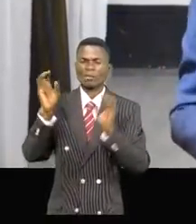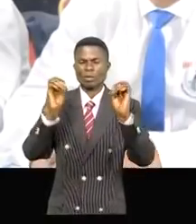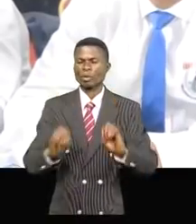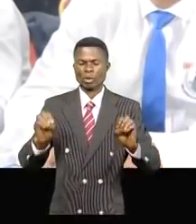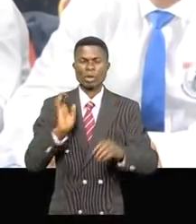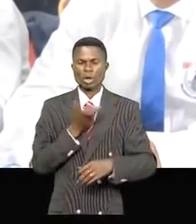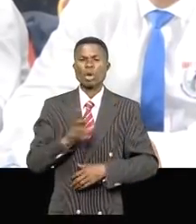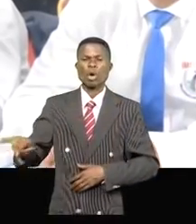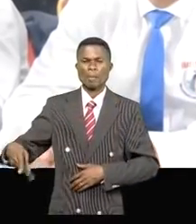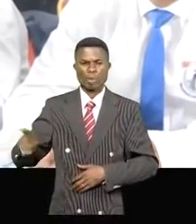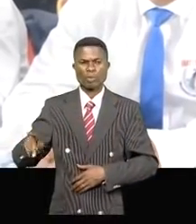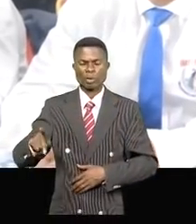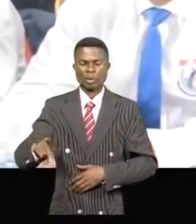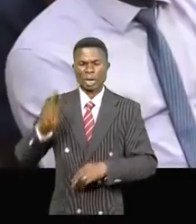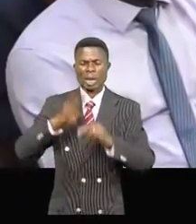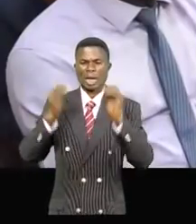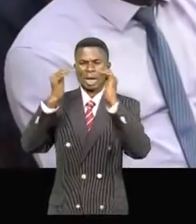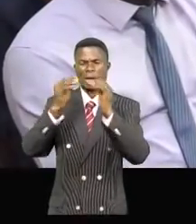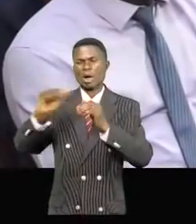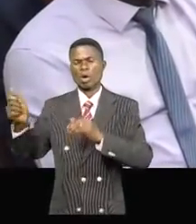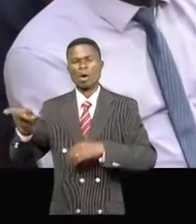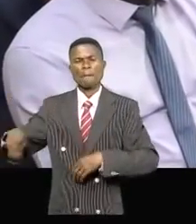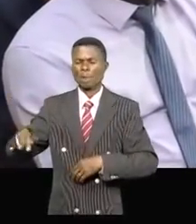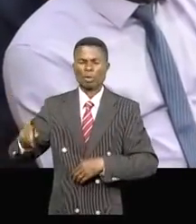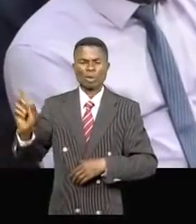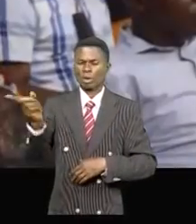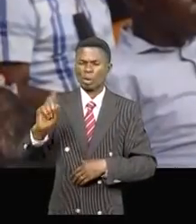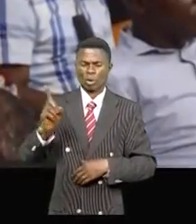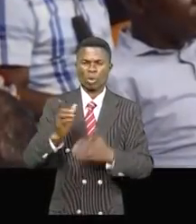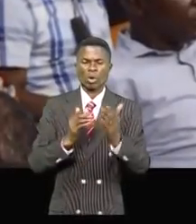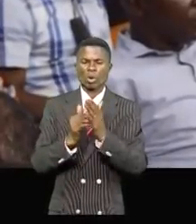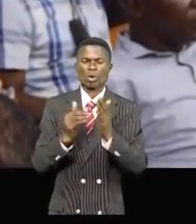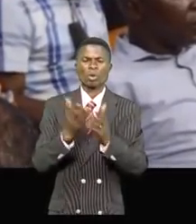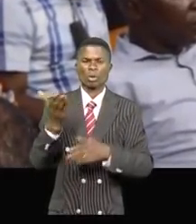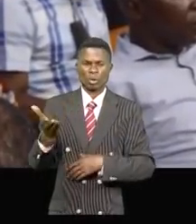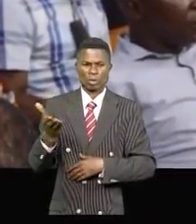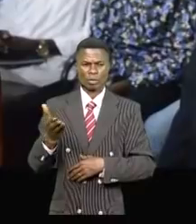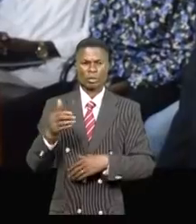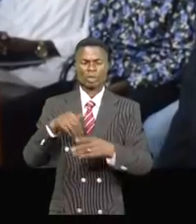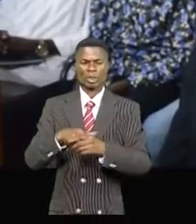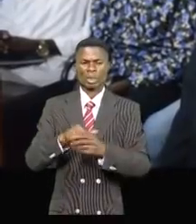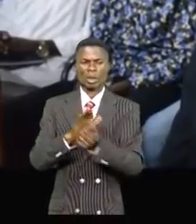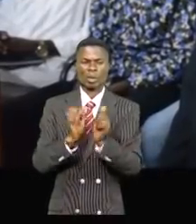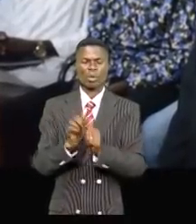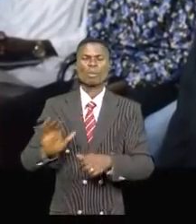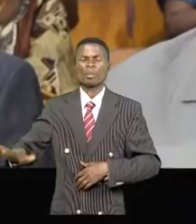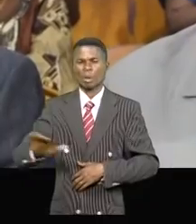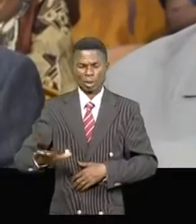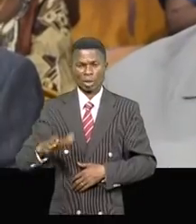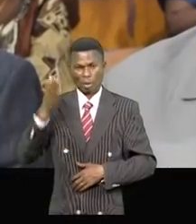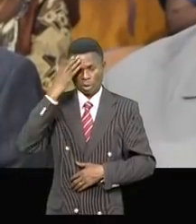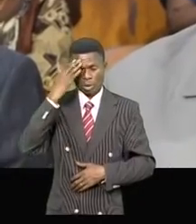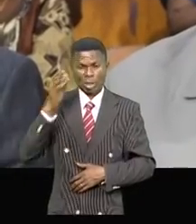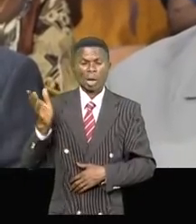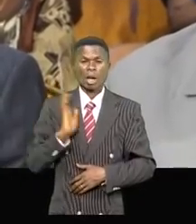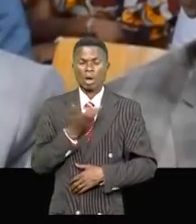notre province n'atteint pas en fait la place qui doit être la sienne dans le concert de notre nation. Vous savez que la